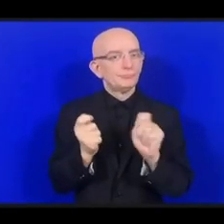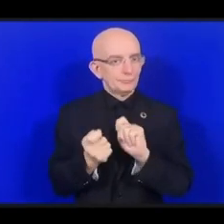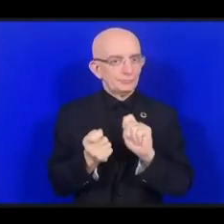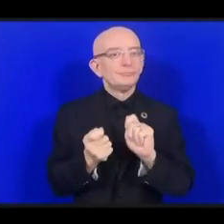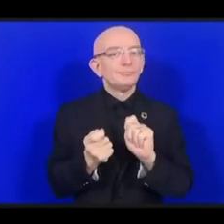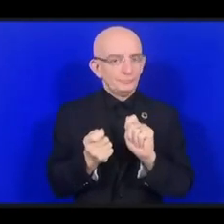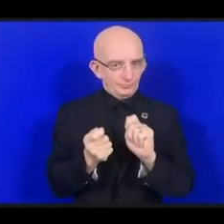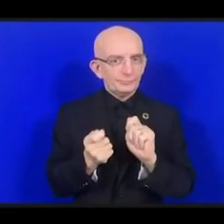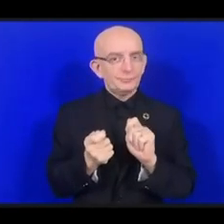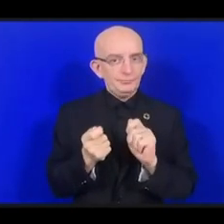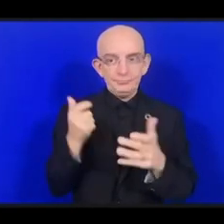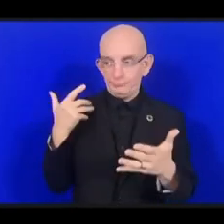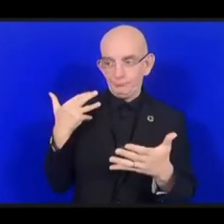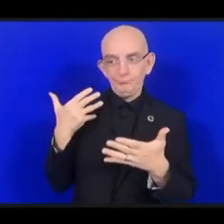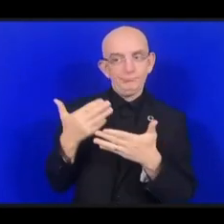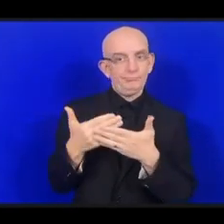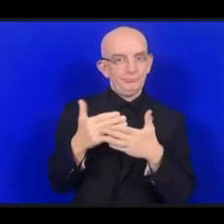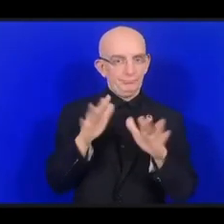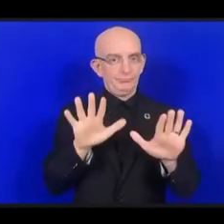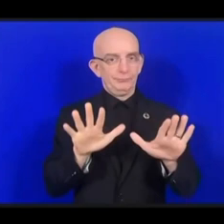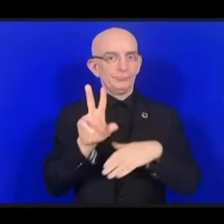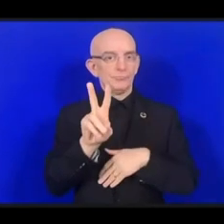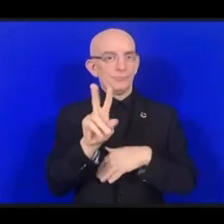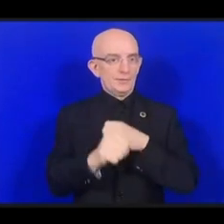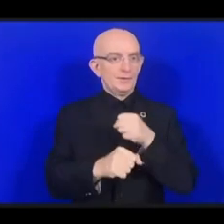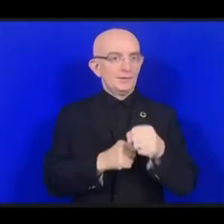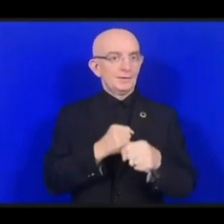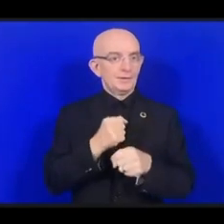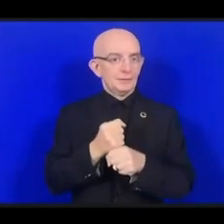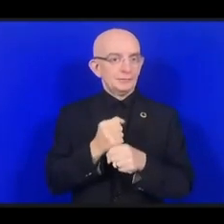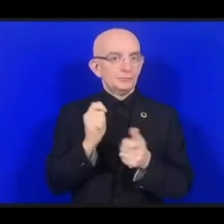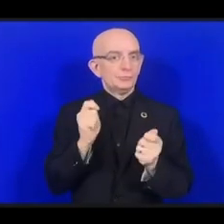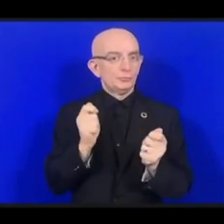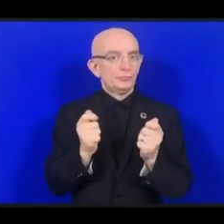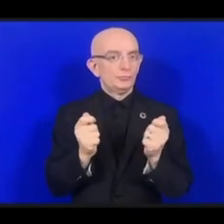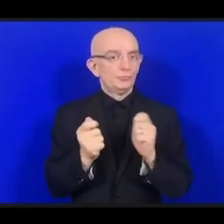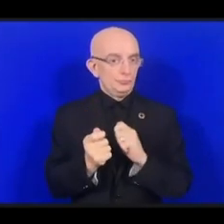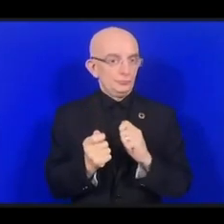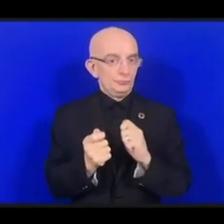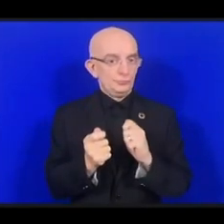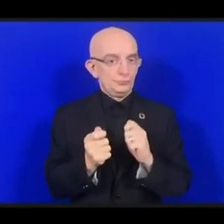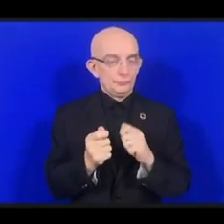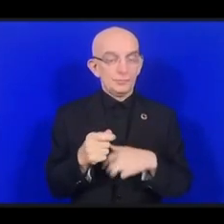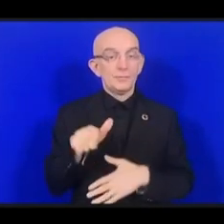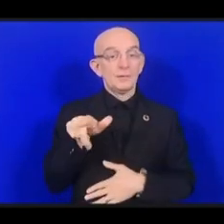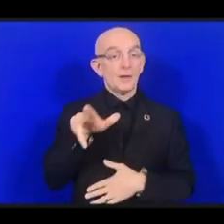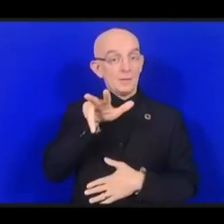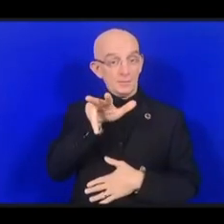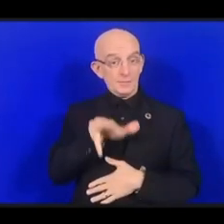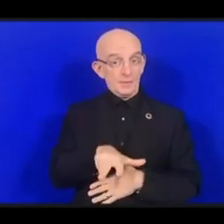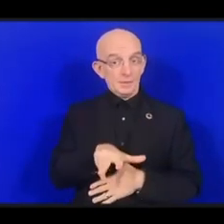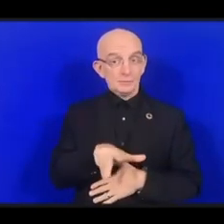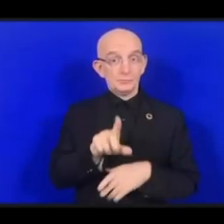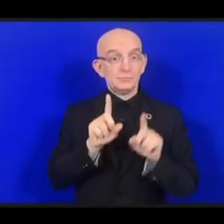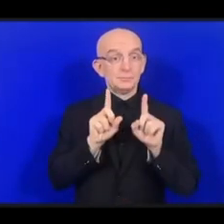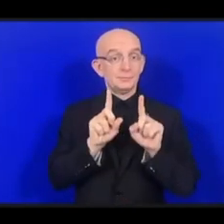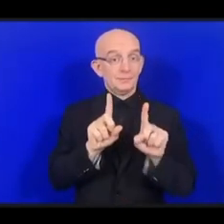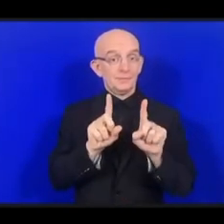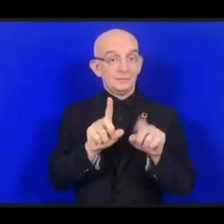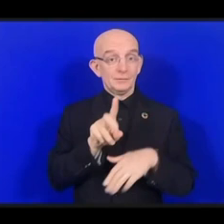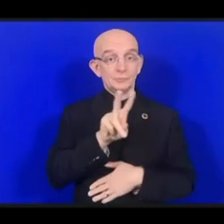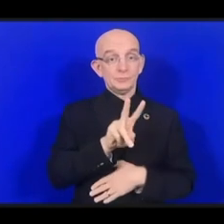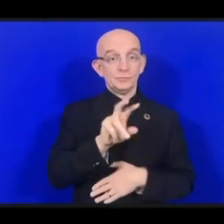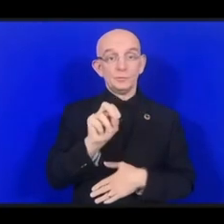ع الماضيه ففي الحادي عشر من مارس اذار 2011 وقع